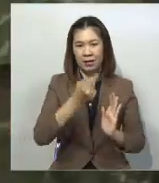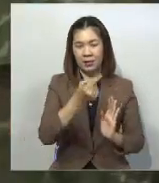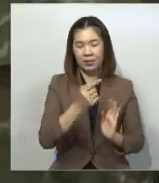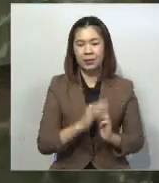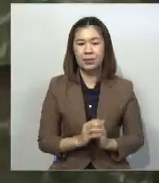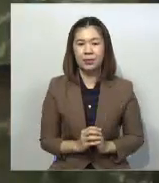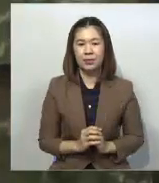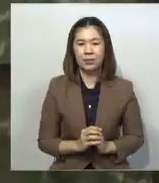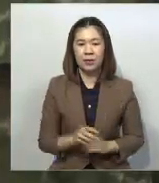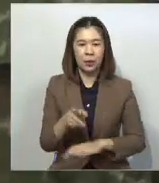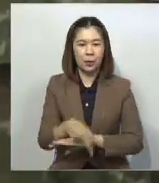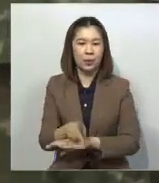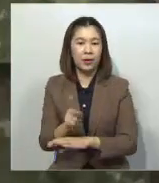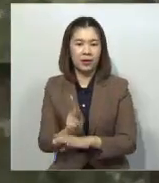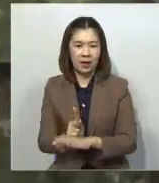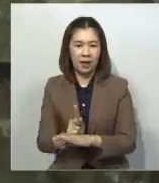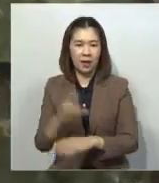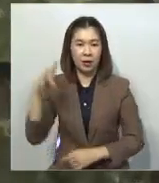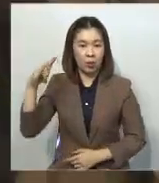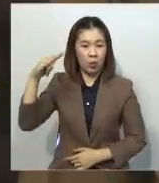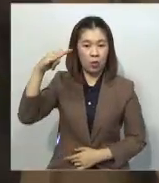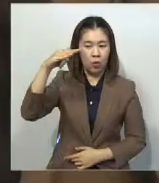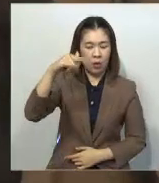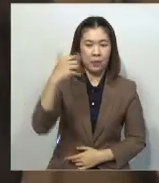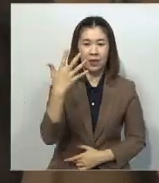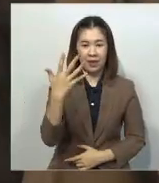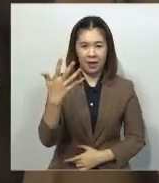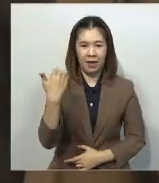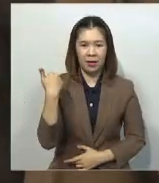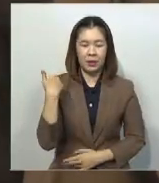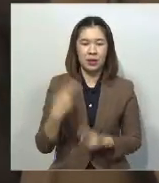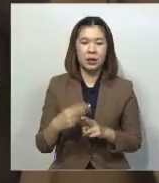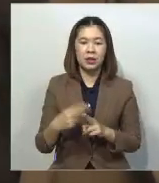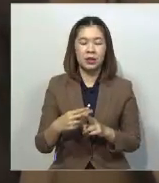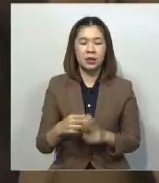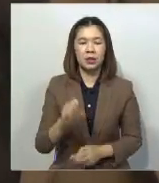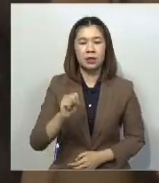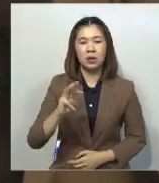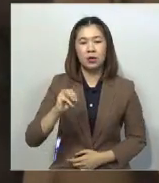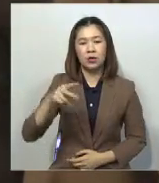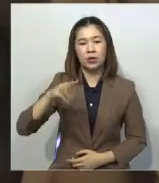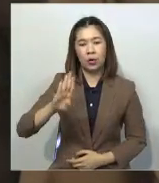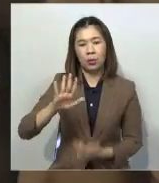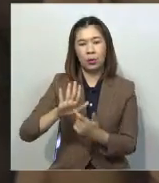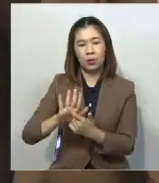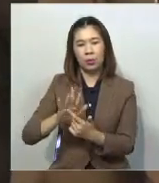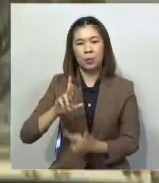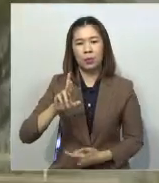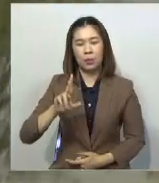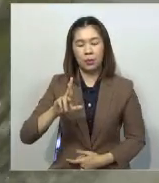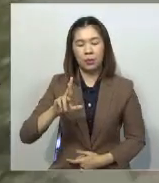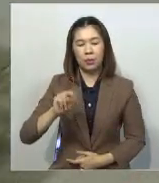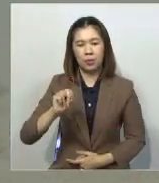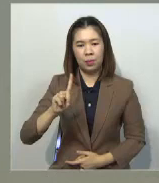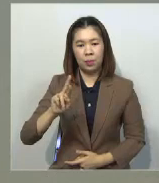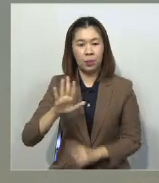ครับโดยประธานในพิธีที่ปล่อยโดรนทั้ง5ตัวนะครับก็คือนายสมบูรณ์หอมนานซึ่งเป็นผู้อำนวยการเขตบางเขนระ